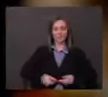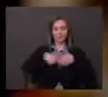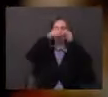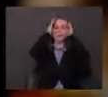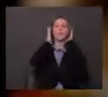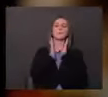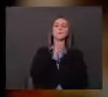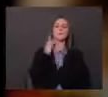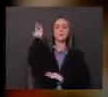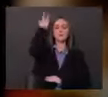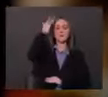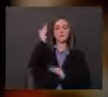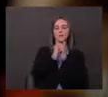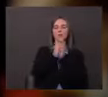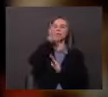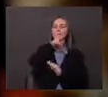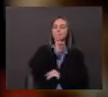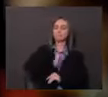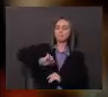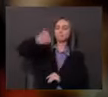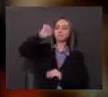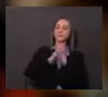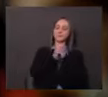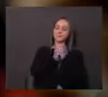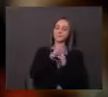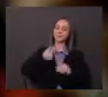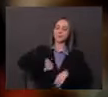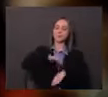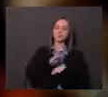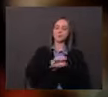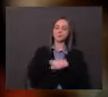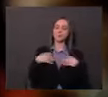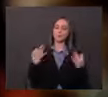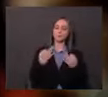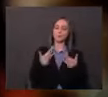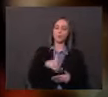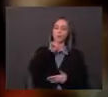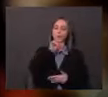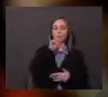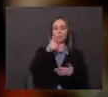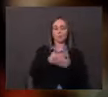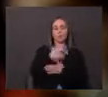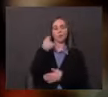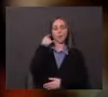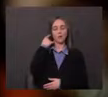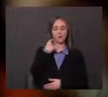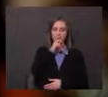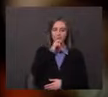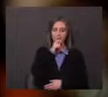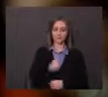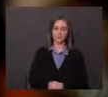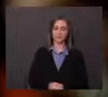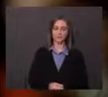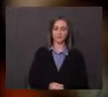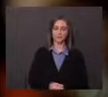Santa Maria, Mãe de Deus, rogai por nós, pecadores, agora e na hora da nossa morte. Amém.